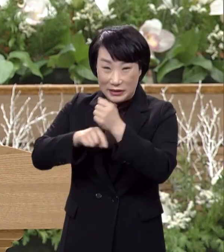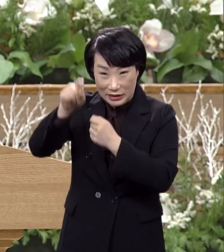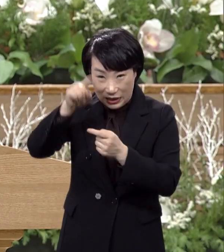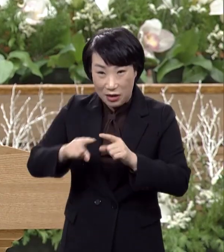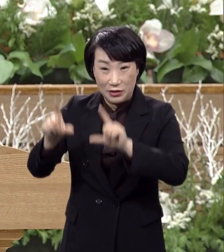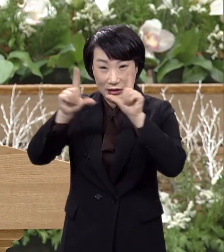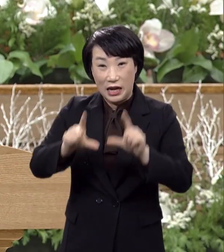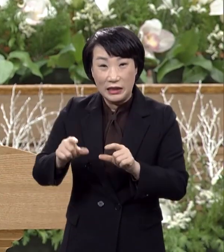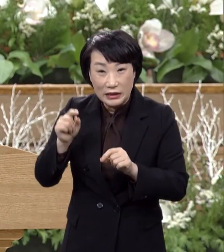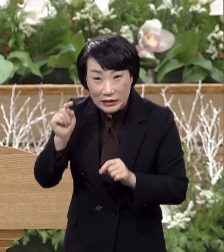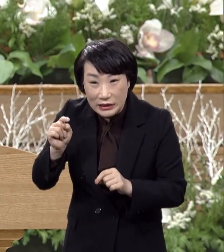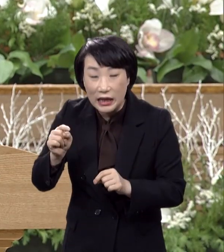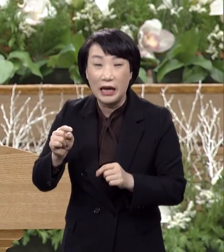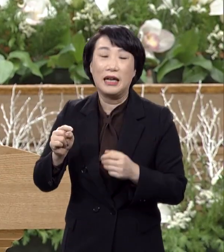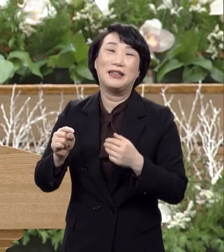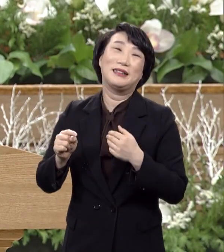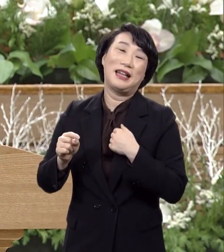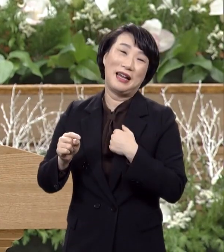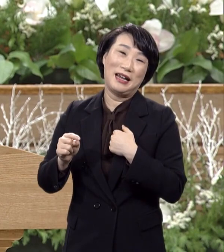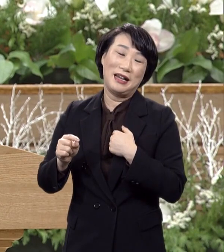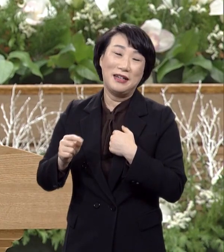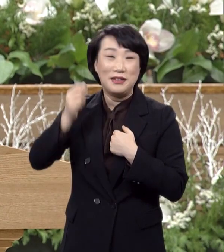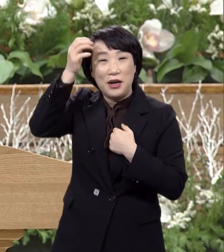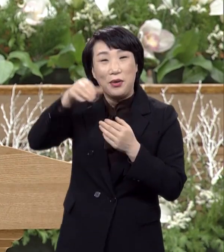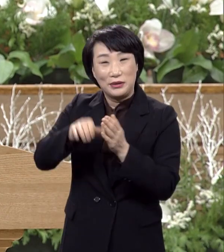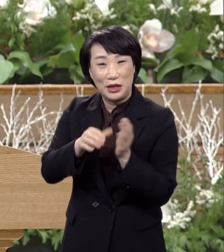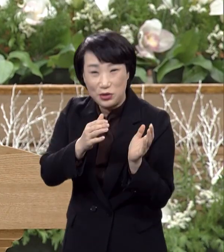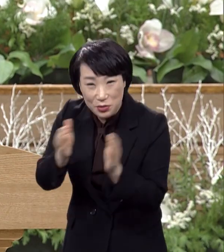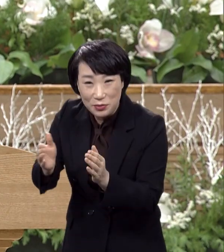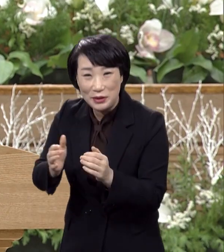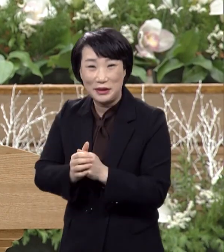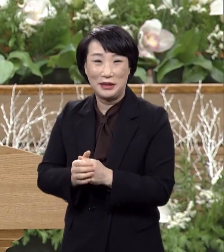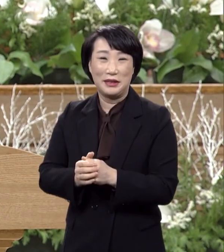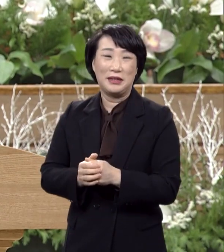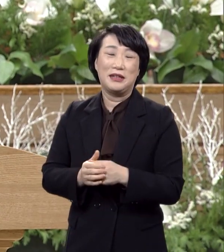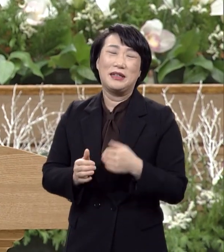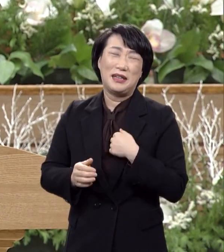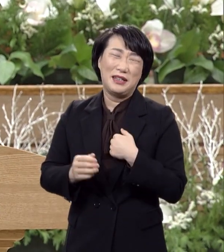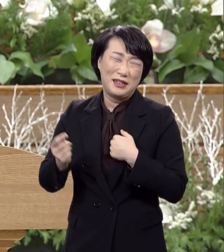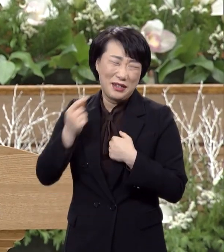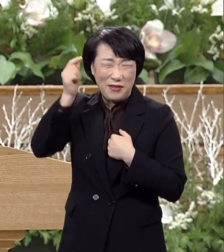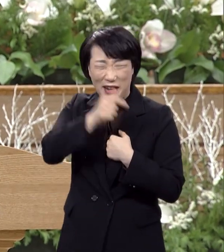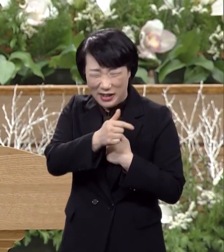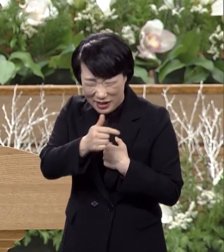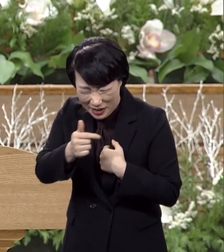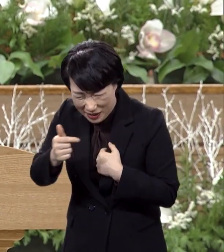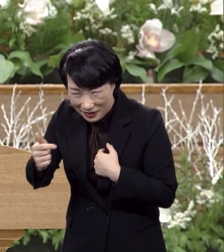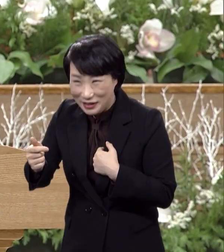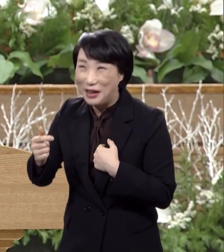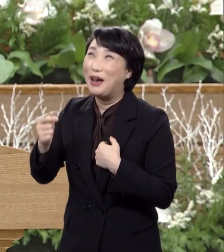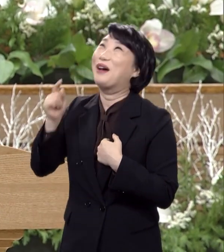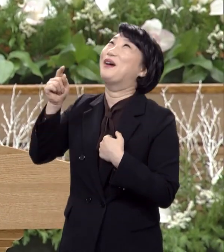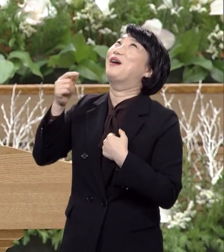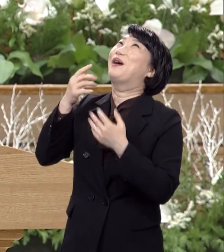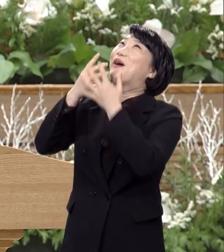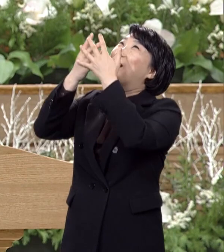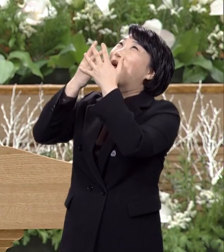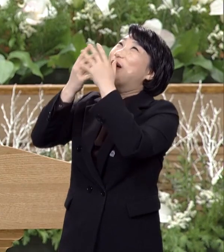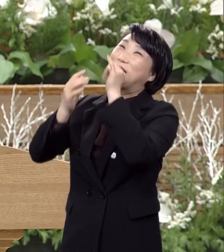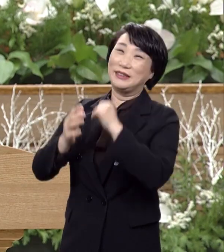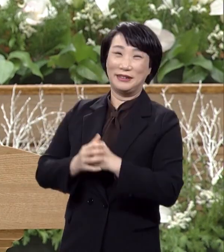뜻대로 사는 것이 바로 내 영혼의 때 큰 영광이 눈앞에 보이지